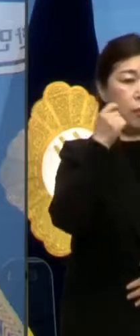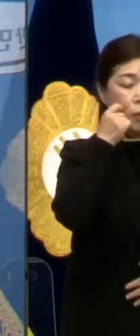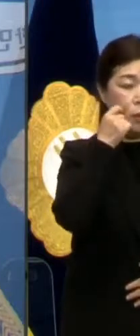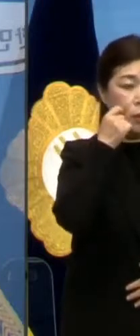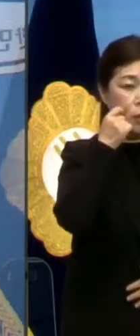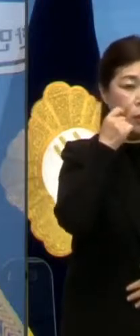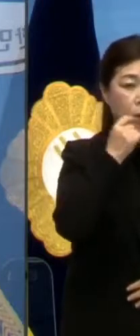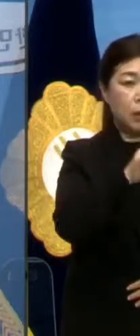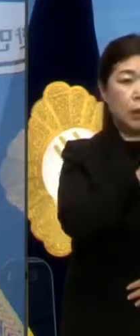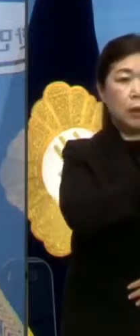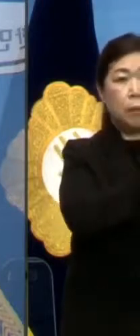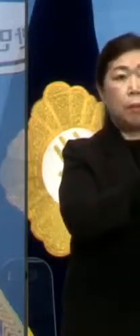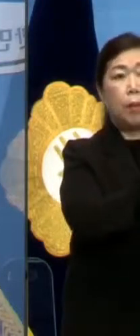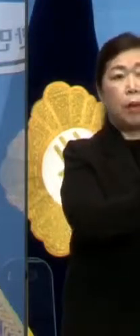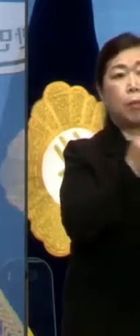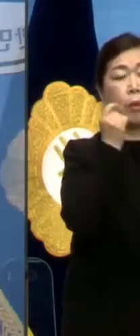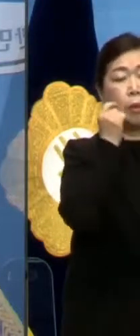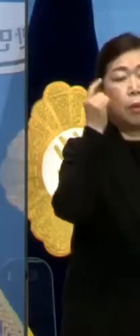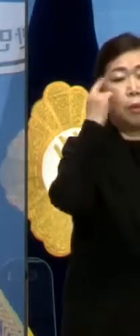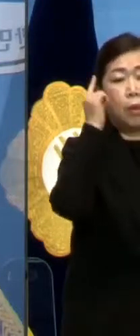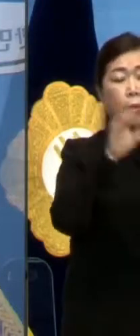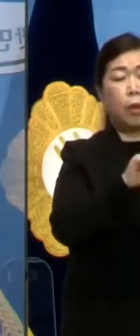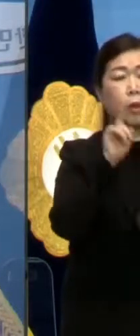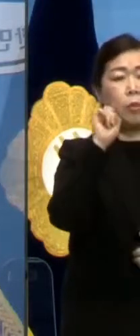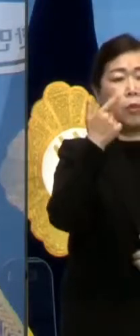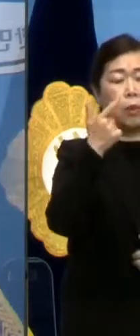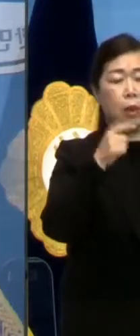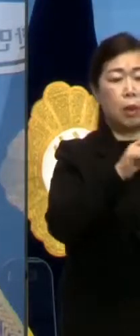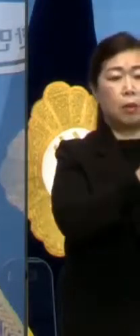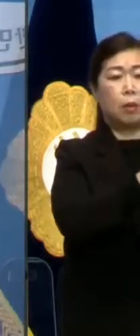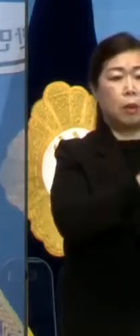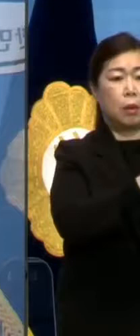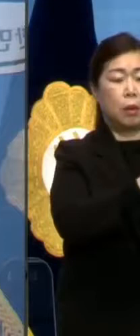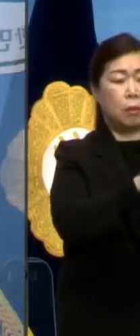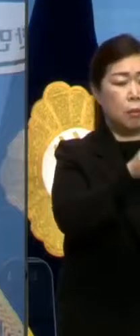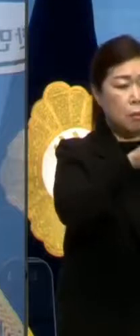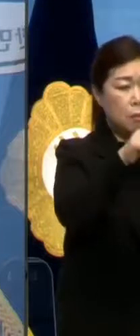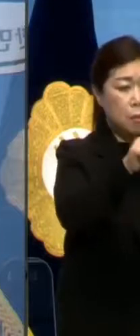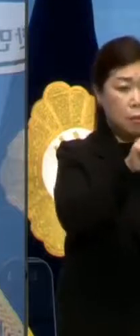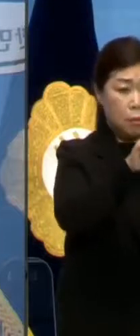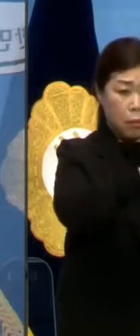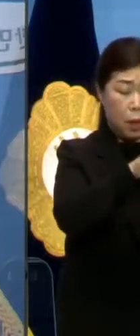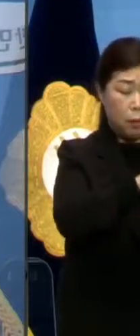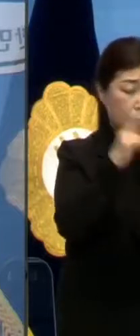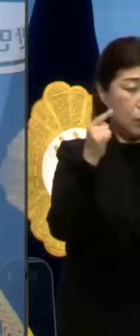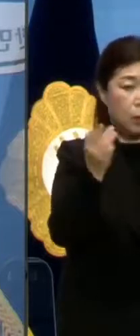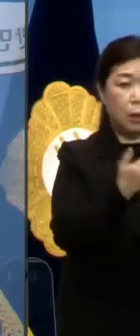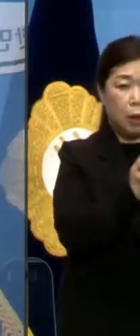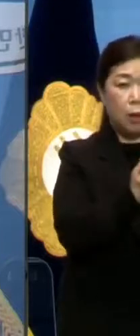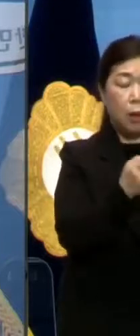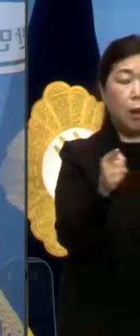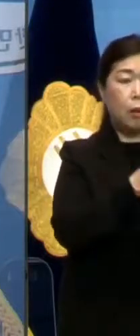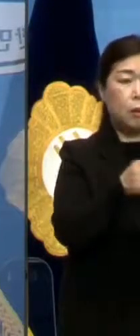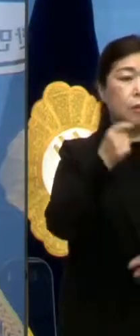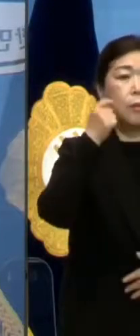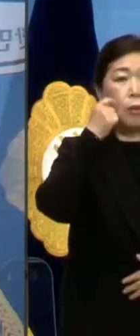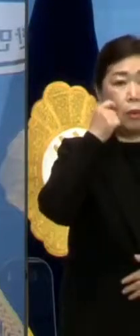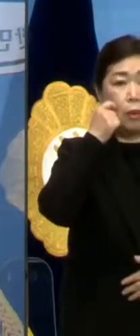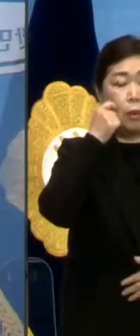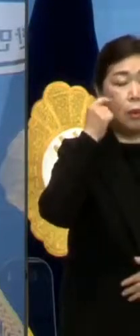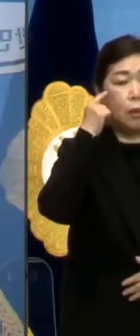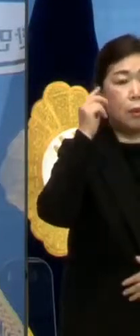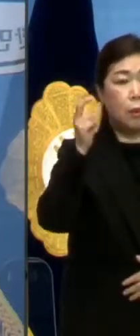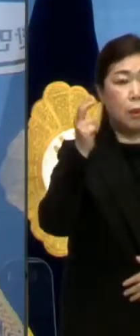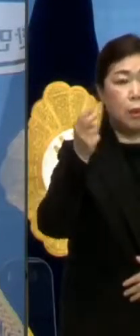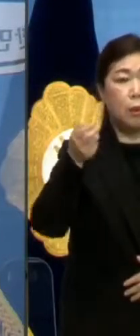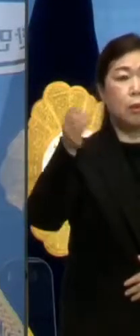없었습니다. 왜냐하면 16개월 정인이의 뜻을 제가 다 헤아릴 수 없었기 때문입니다. 그러나